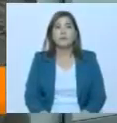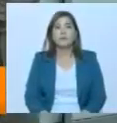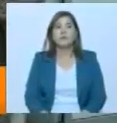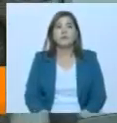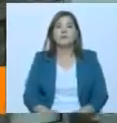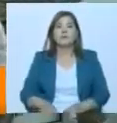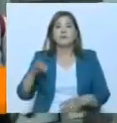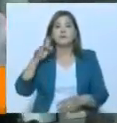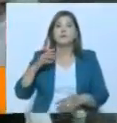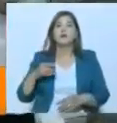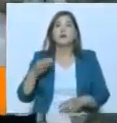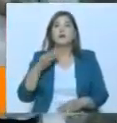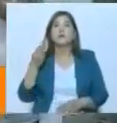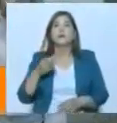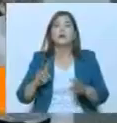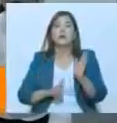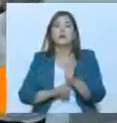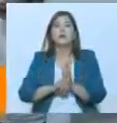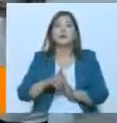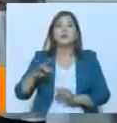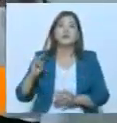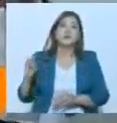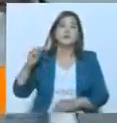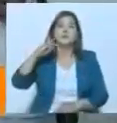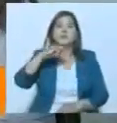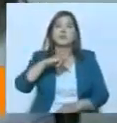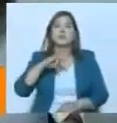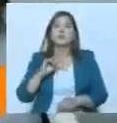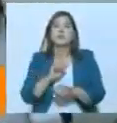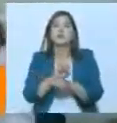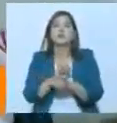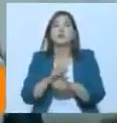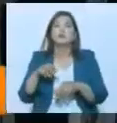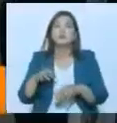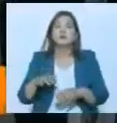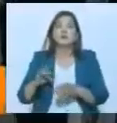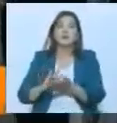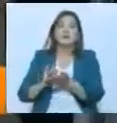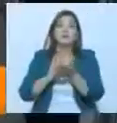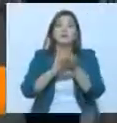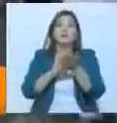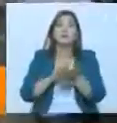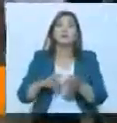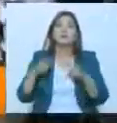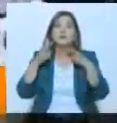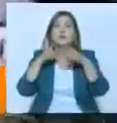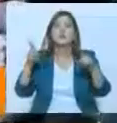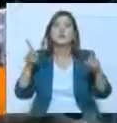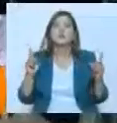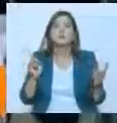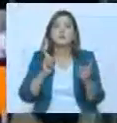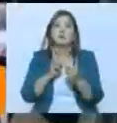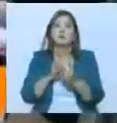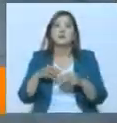Қазаннан Ақтауға алғашқы чартерлік рейс келді. Бортта 100-ге жуық жолаушы болды. Туристерді өңір тұрғындары ерекше сән-салтанатпен күтіп алды.